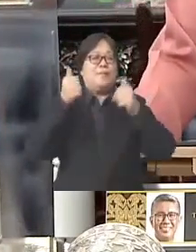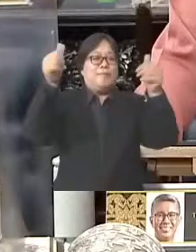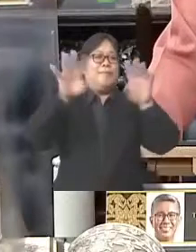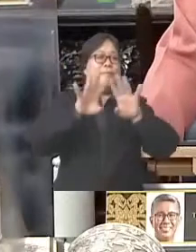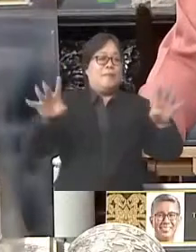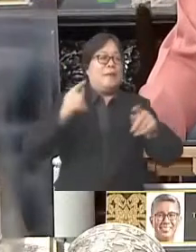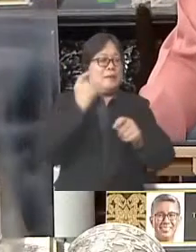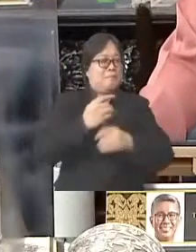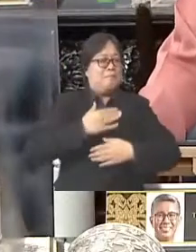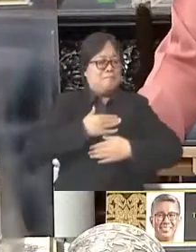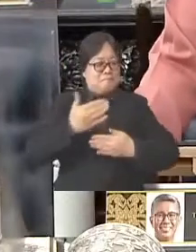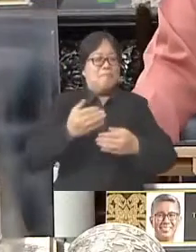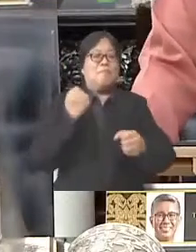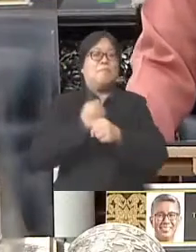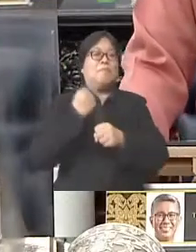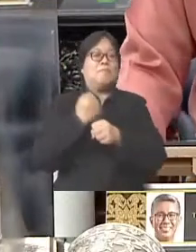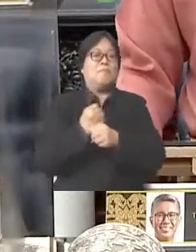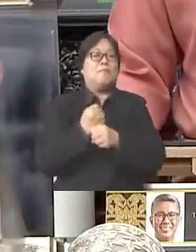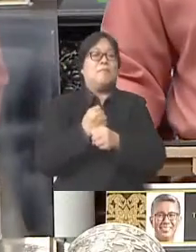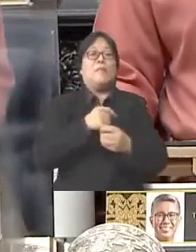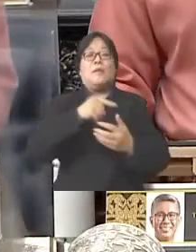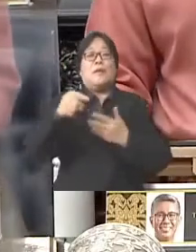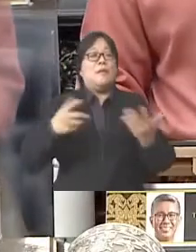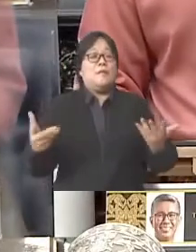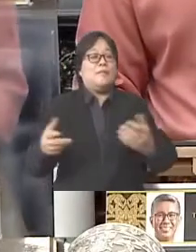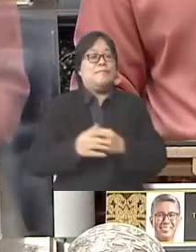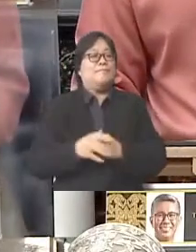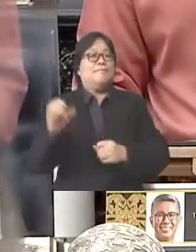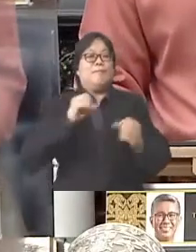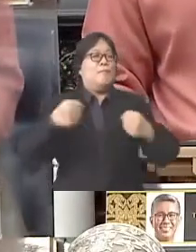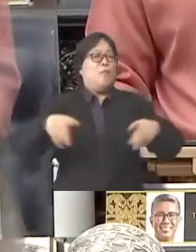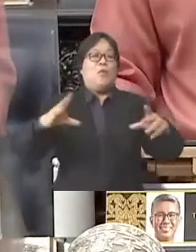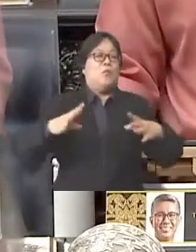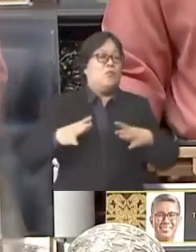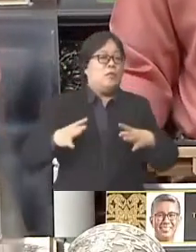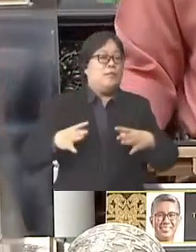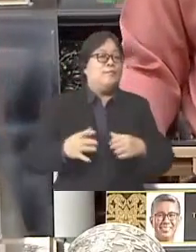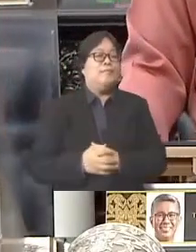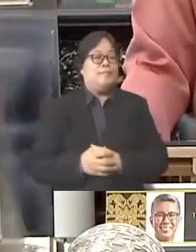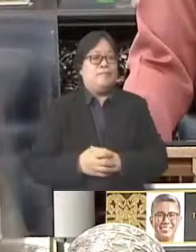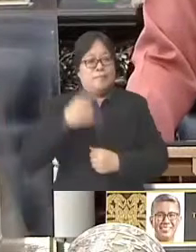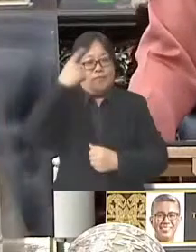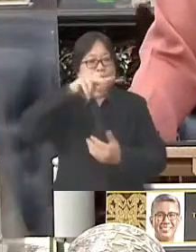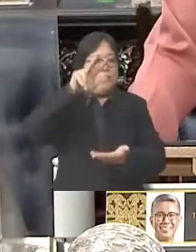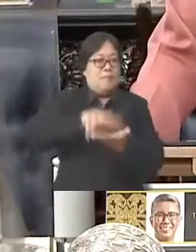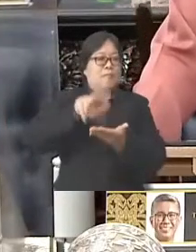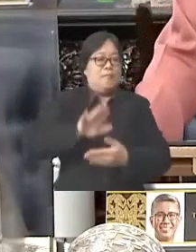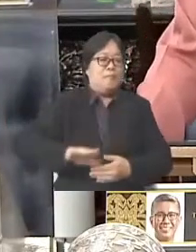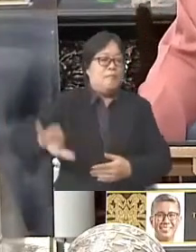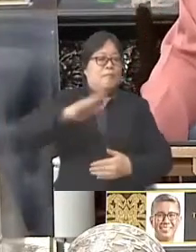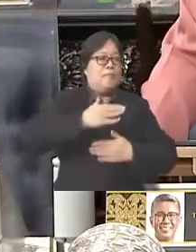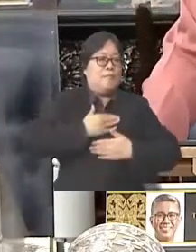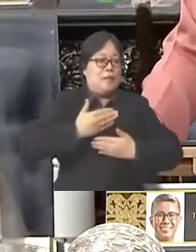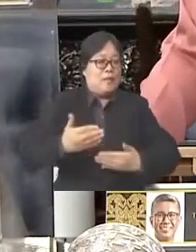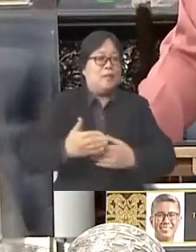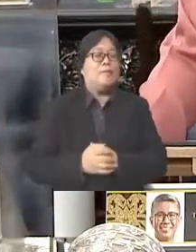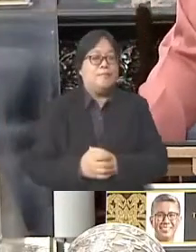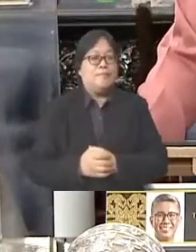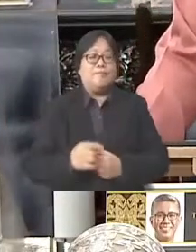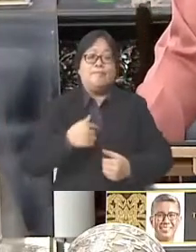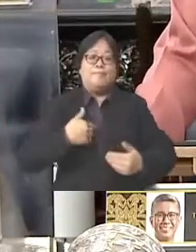barisan hadapan tetap komit kepada tugasnya dan antaranya tidak berpeluang bercuti bagi mengira pengorbanan tersebut